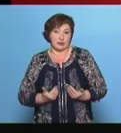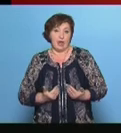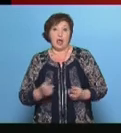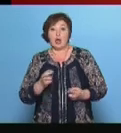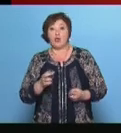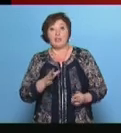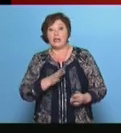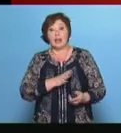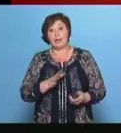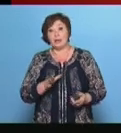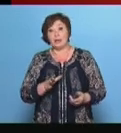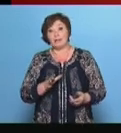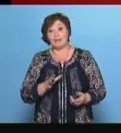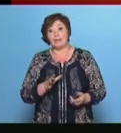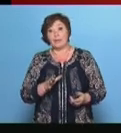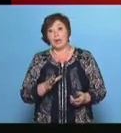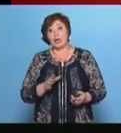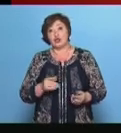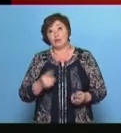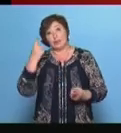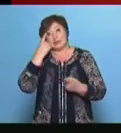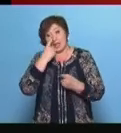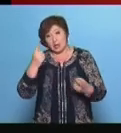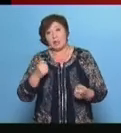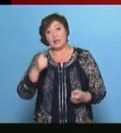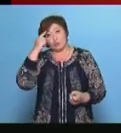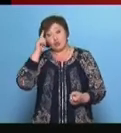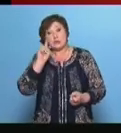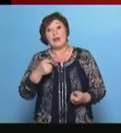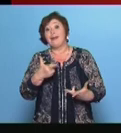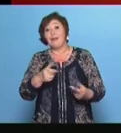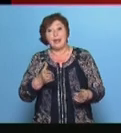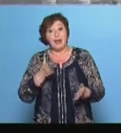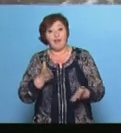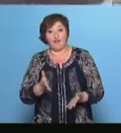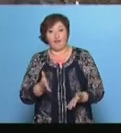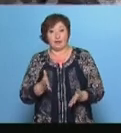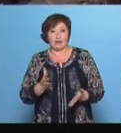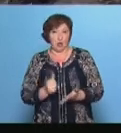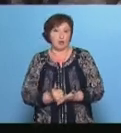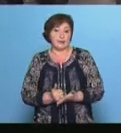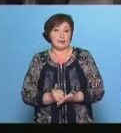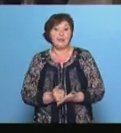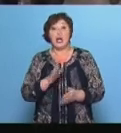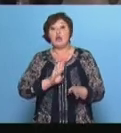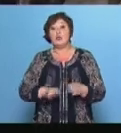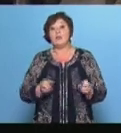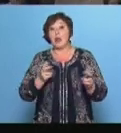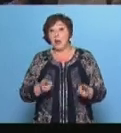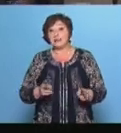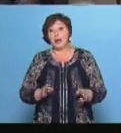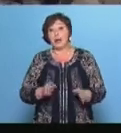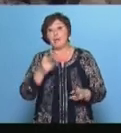могут выехать и уже конкретно знают, на каком этапе маршрута находится группа. Еще одно условие безопасного экстрима –